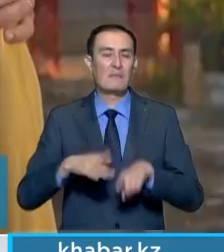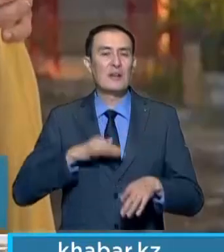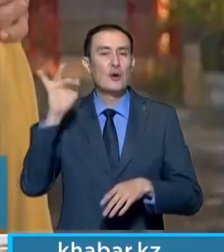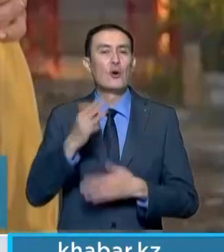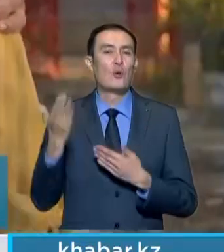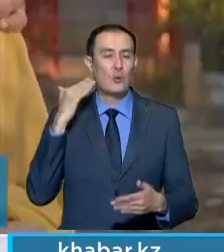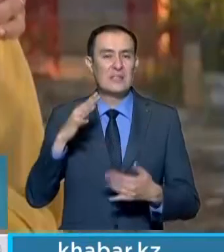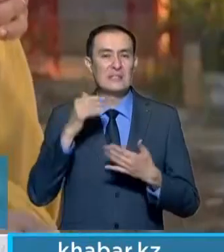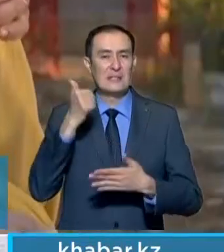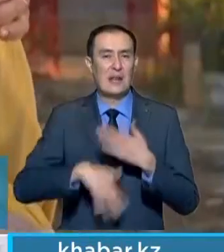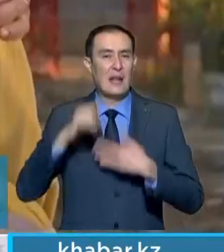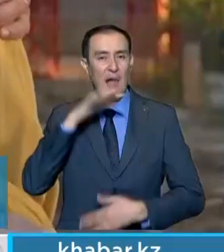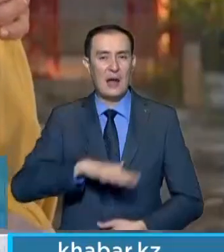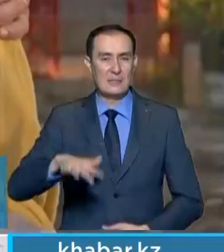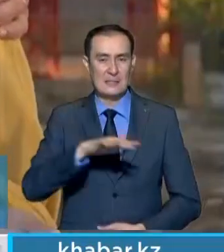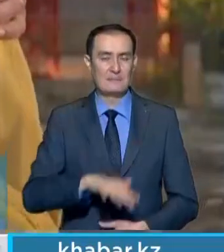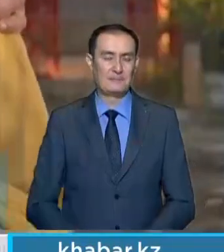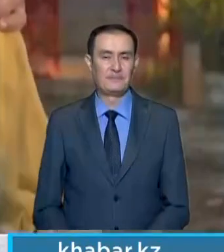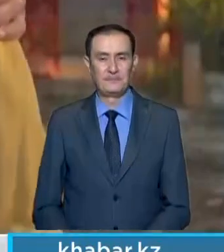происходят из Центральной Азии